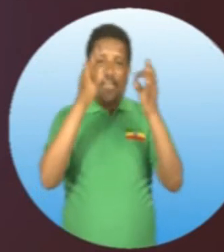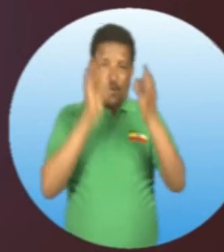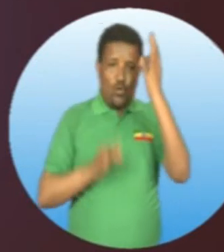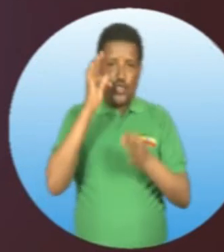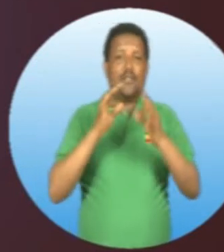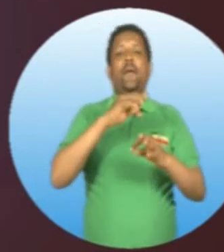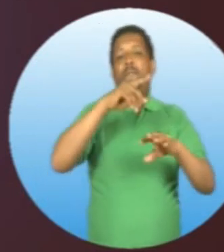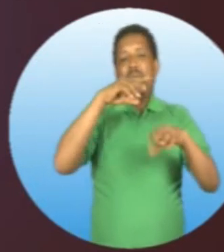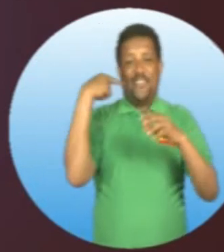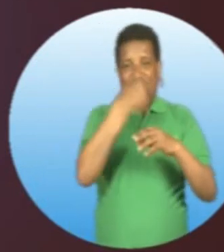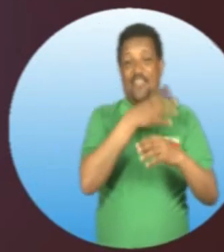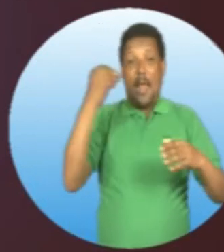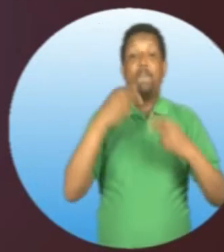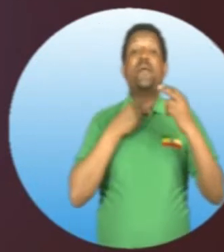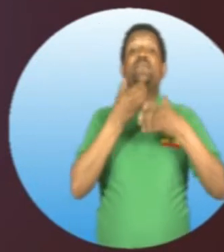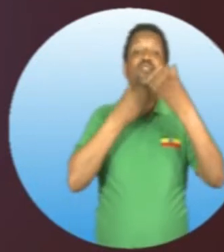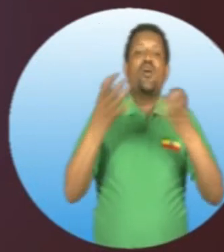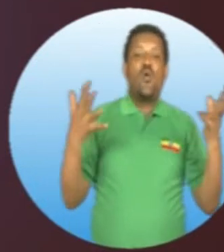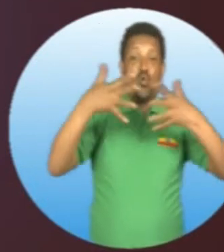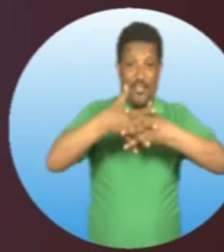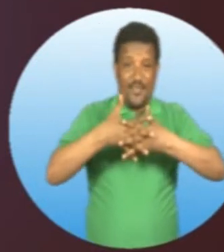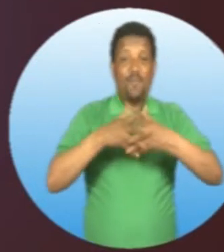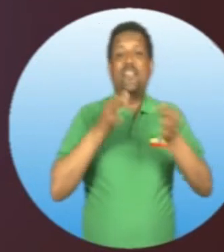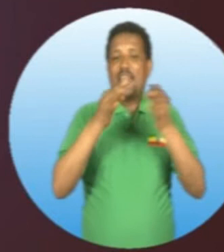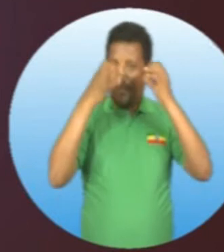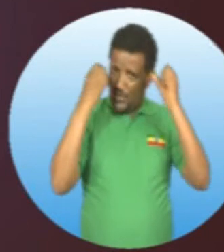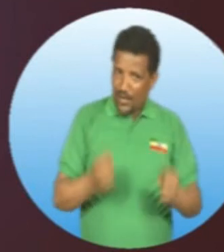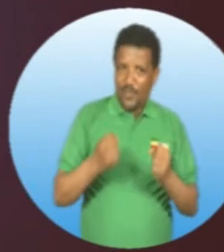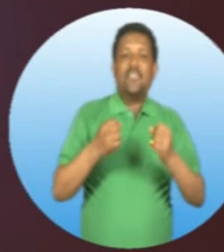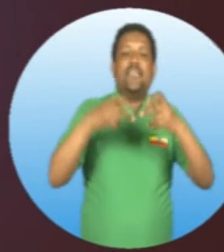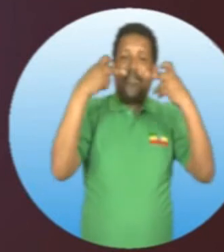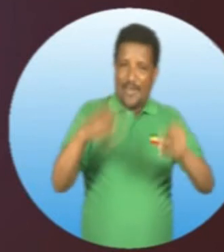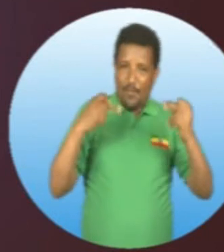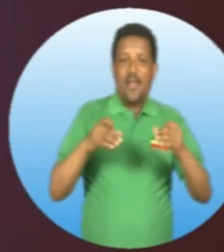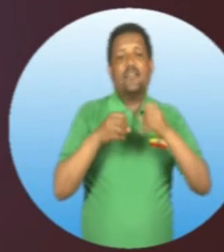በምስልና በድምፅ ውህደት መተረክ የሚቻልበት የድራማ ቅርጽ ነው።